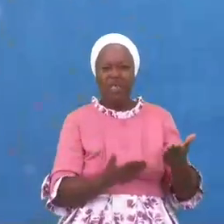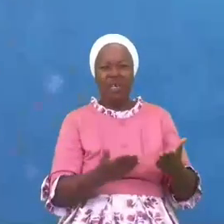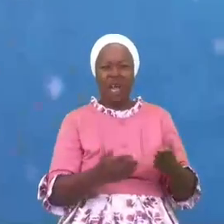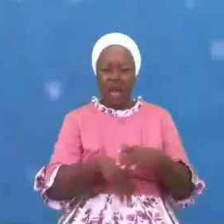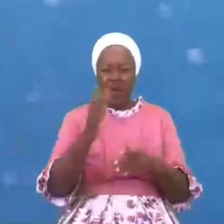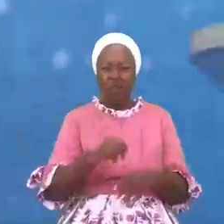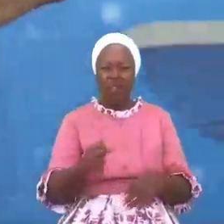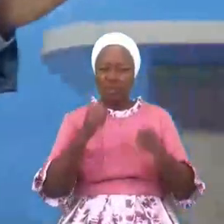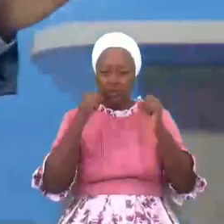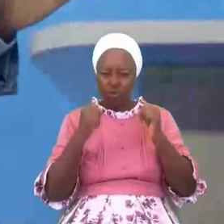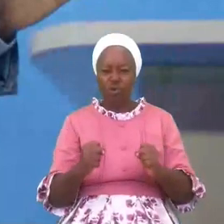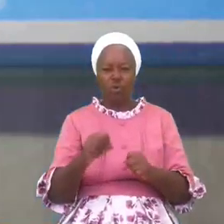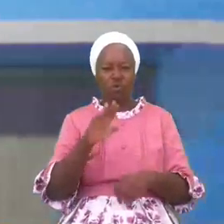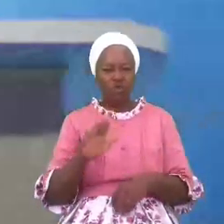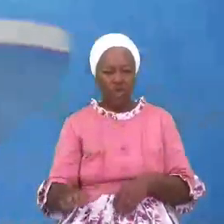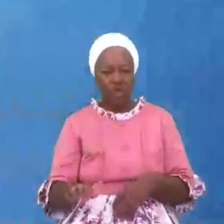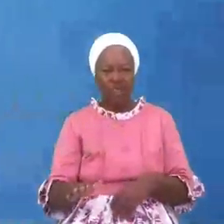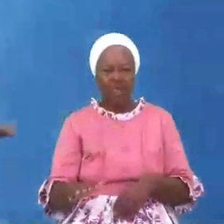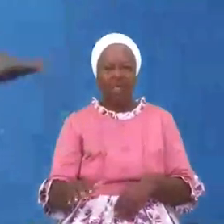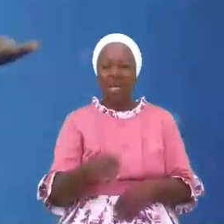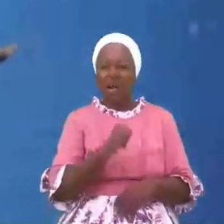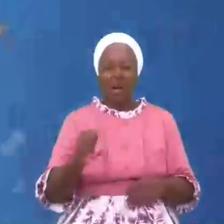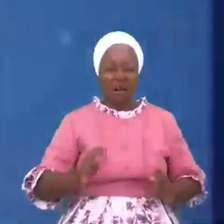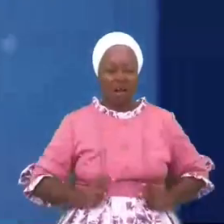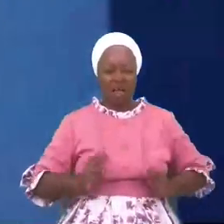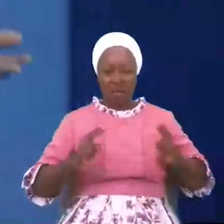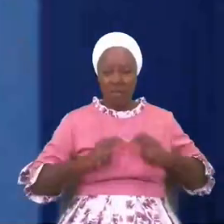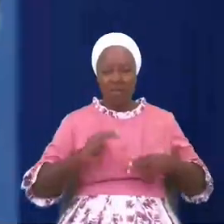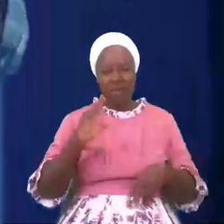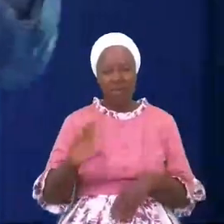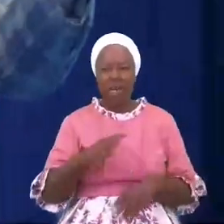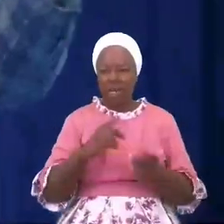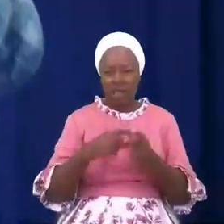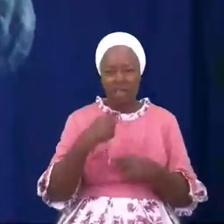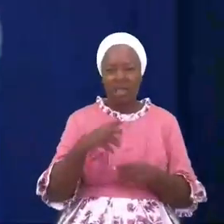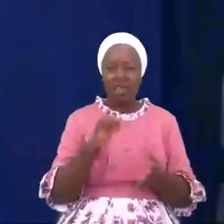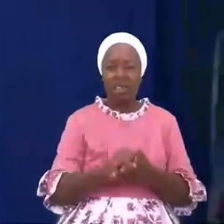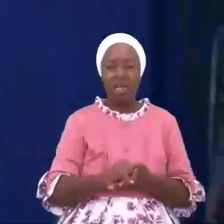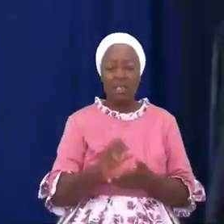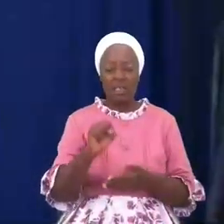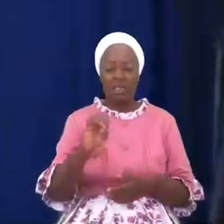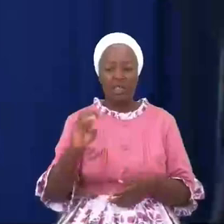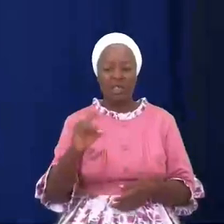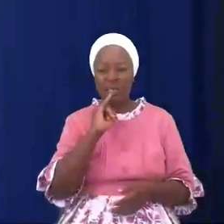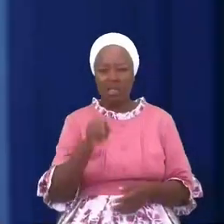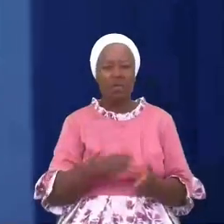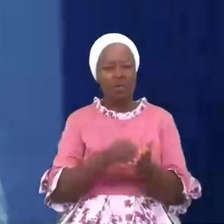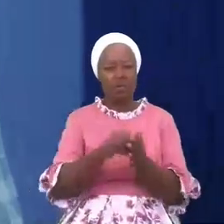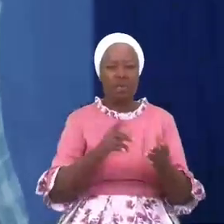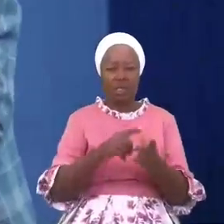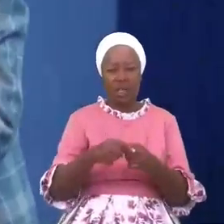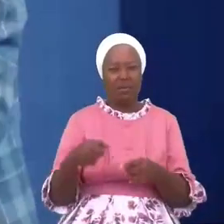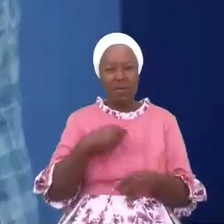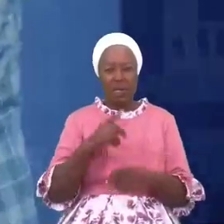enfant fort, un enfant en bonne santé. Il dit vraiment telle semence est faible. Alors quand